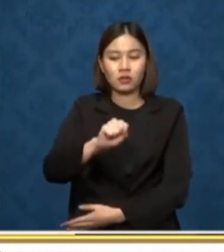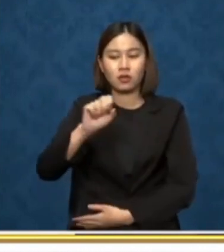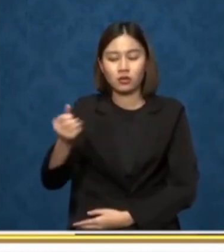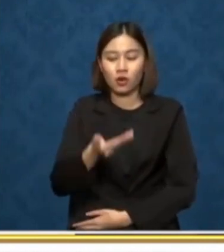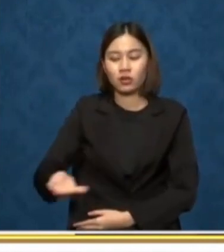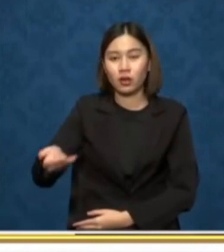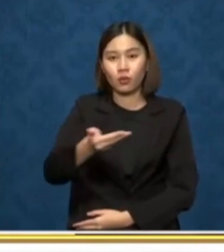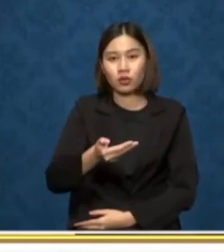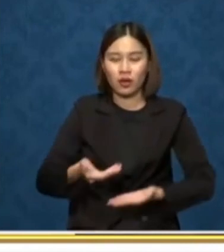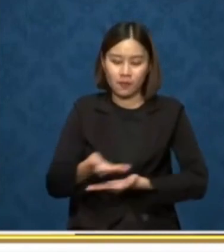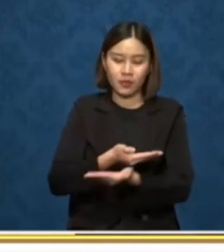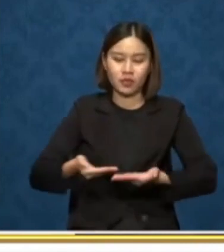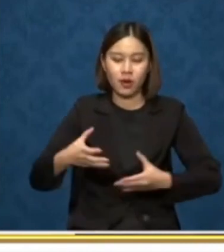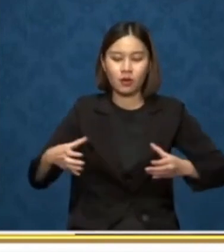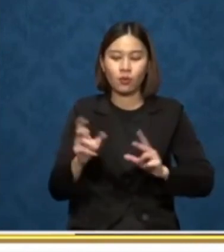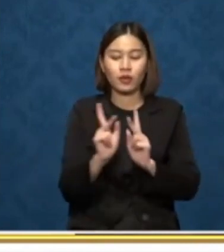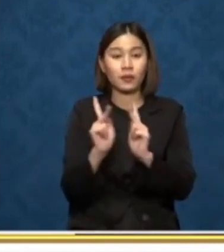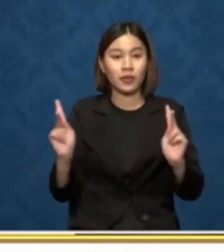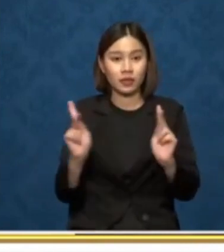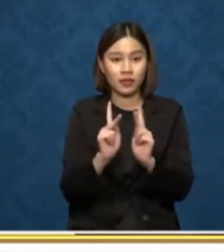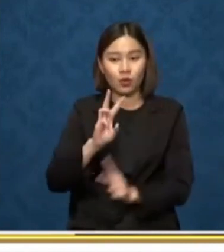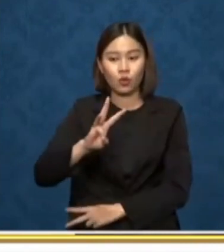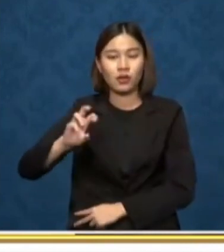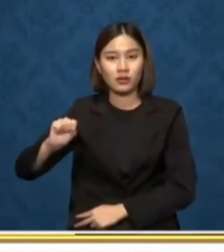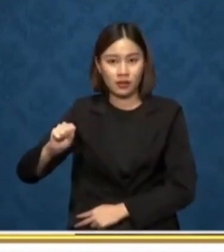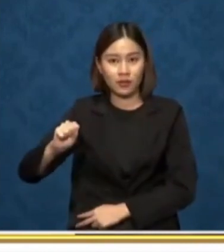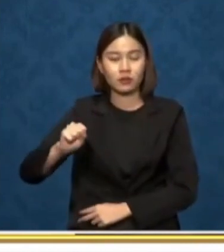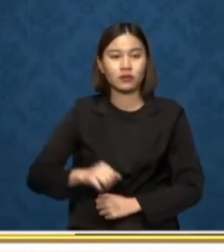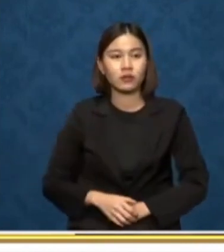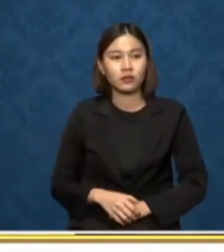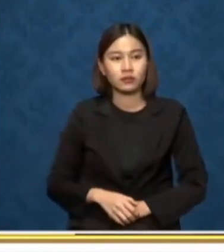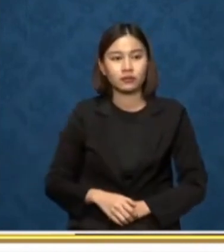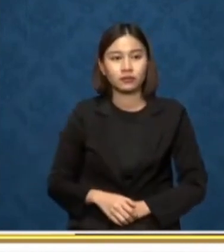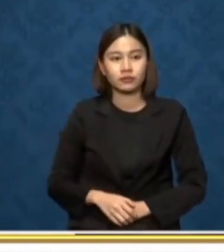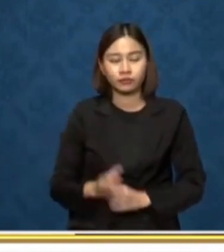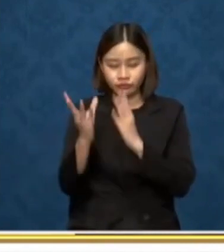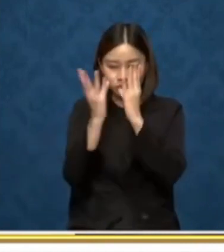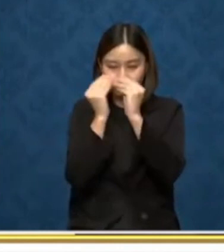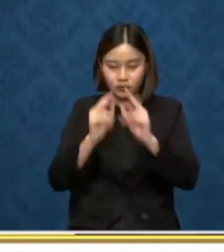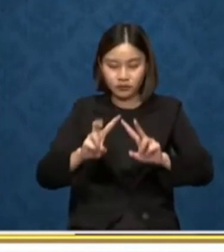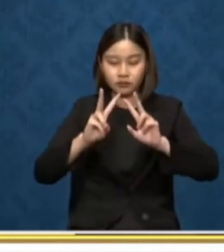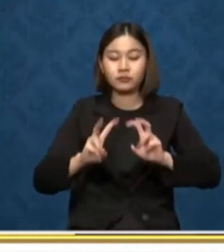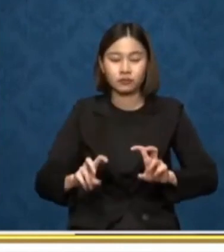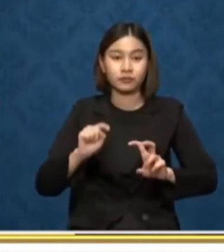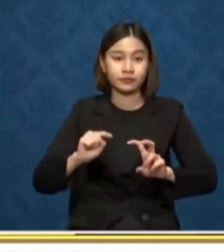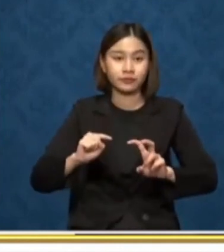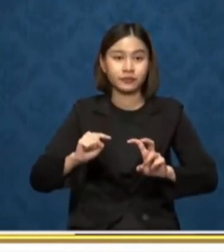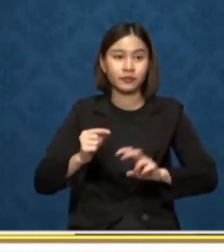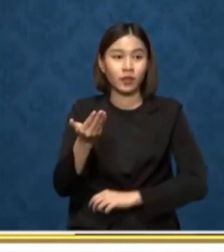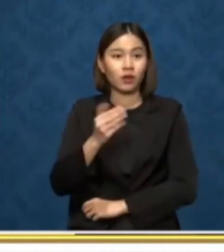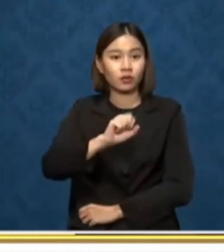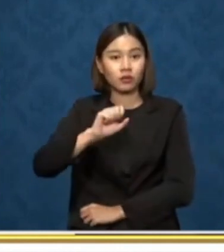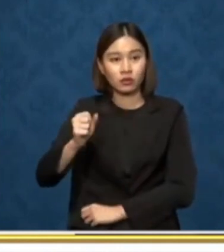ษฎรพิจารณาตั้งคณะกรรมาธิการวิสามัญพิจารณาศึกษาในเรื่องนี้ขอให้สภ